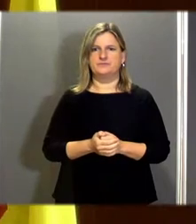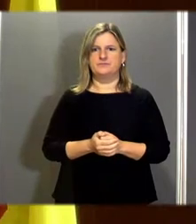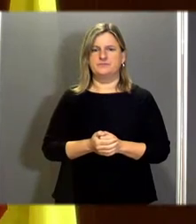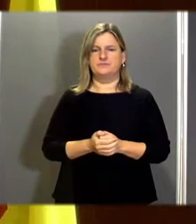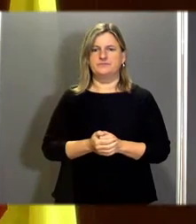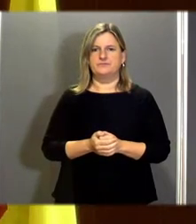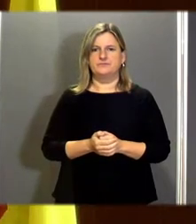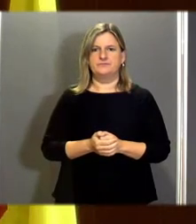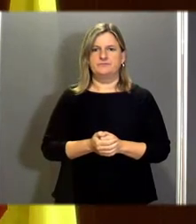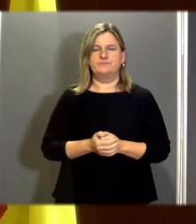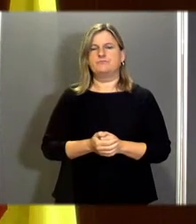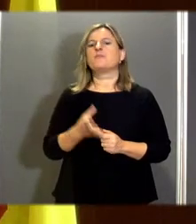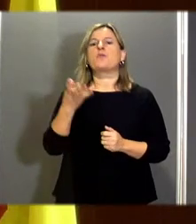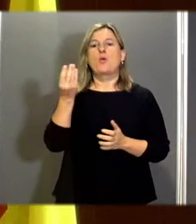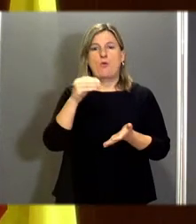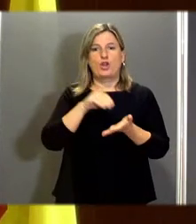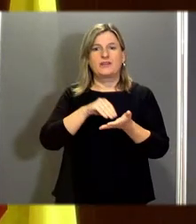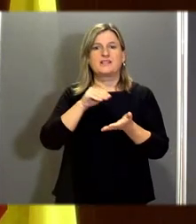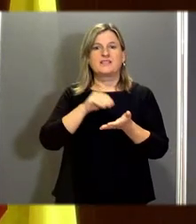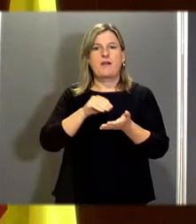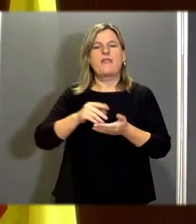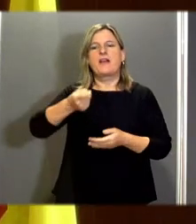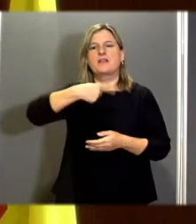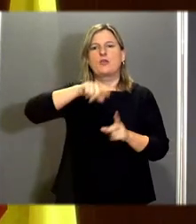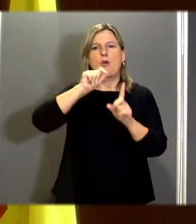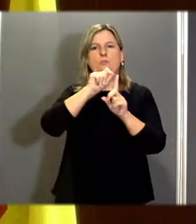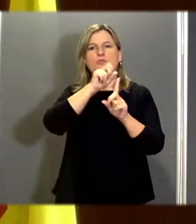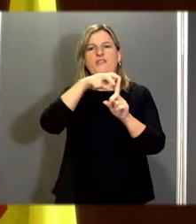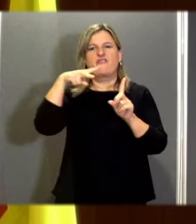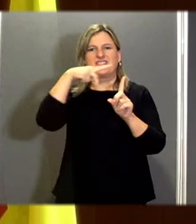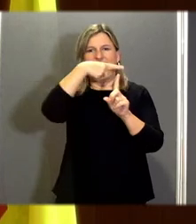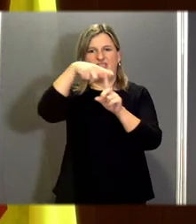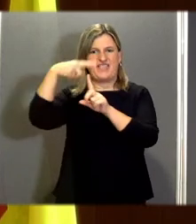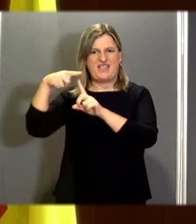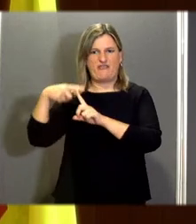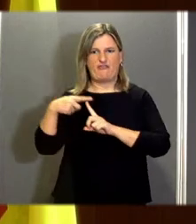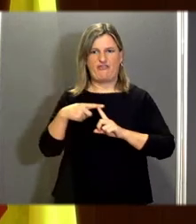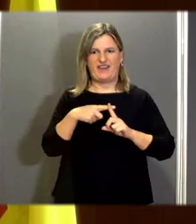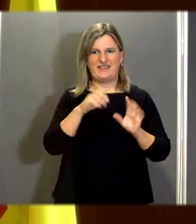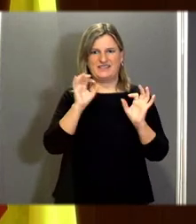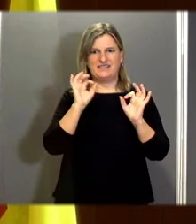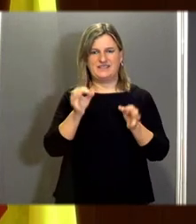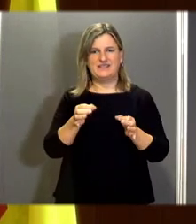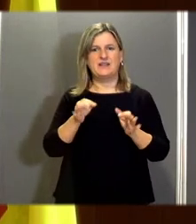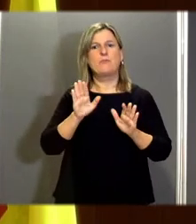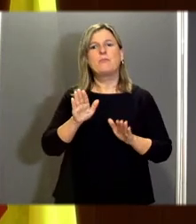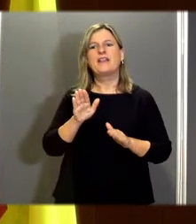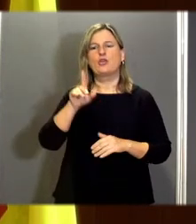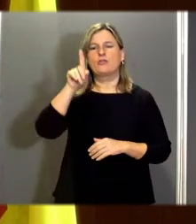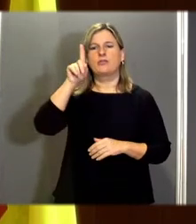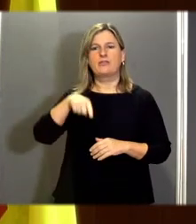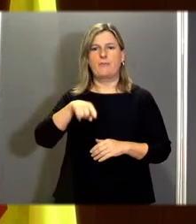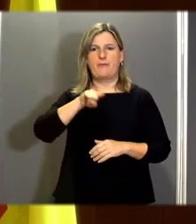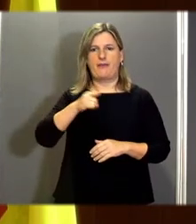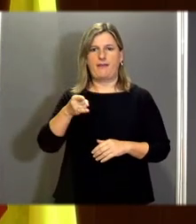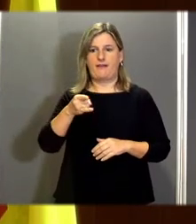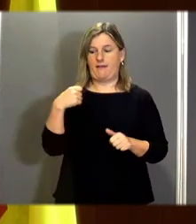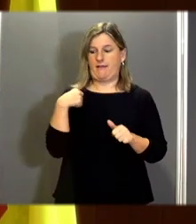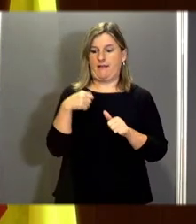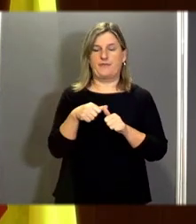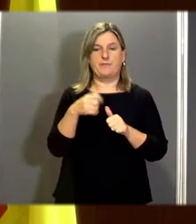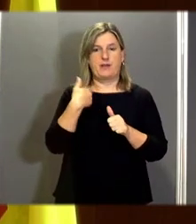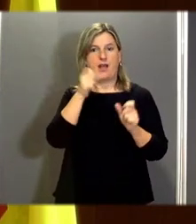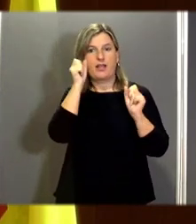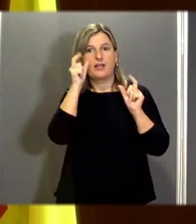doncs moltes vegades doncs, tenim això, diferents punts de vista, però és veritat també, i ha quedat molt clar aquest cap de setmana,